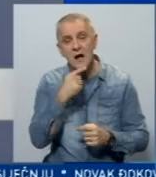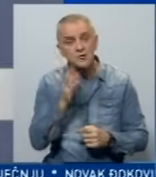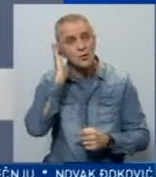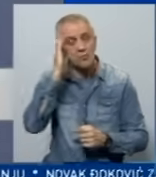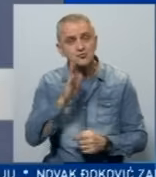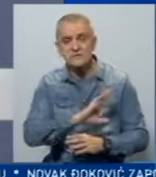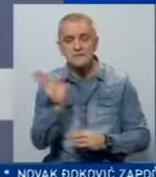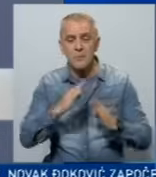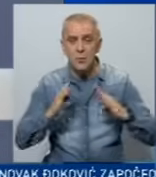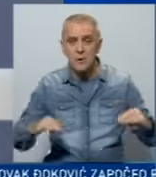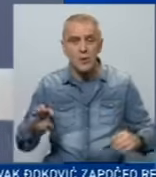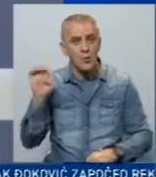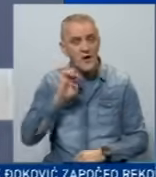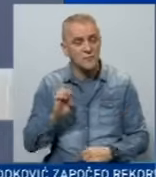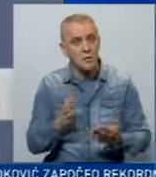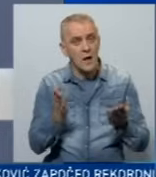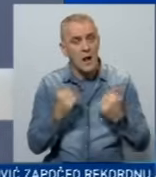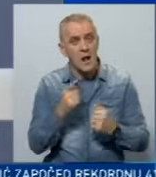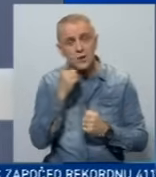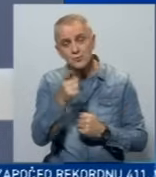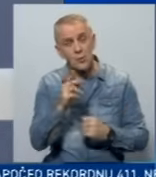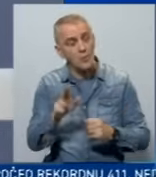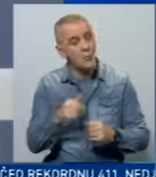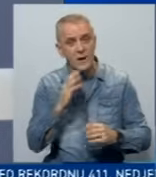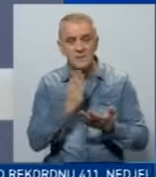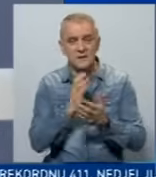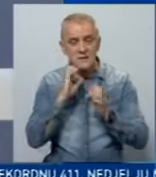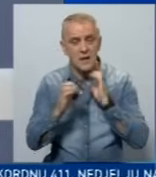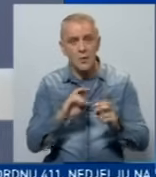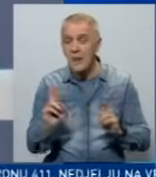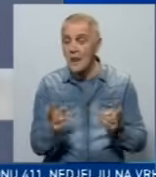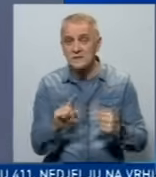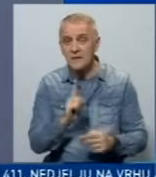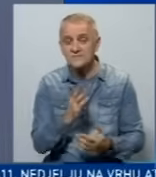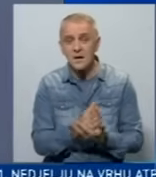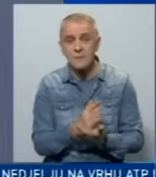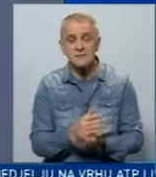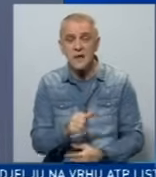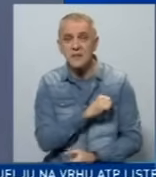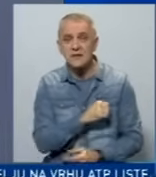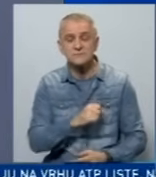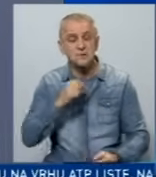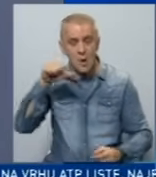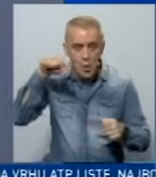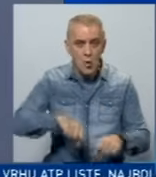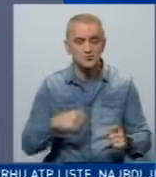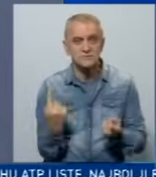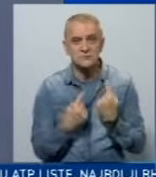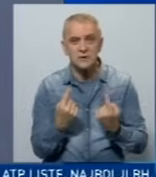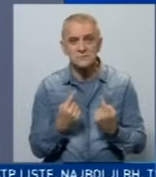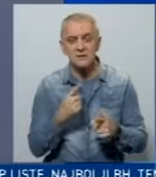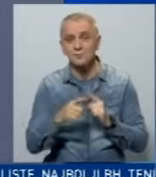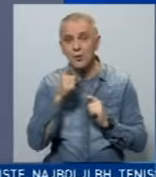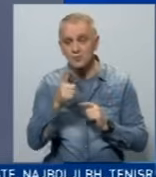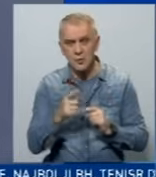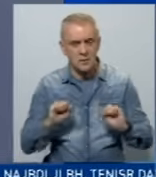budućnost Zapadnog Balkana u Evropi, ali to predviđa dijalog i niko ne smije i ne može imati interes da dalje ugrožava situaciju. Stoga, uzimajući u obzir